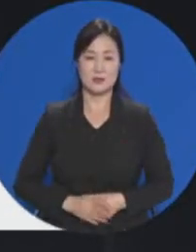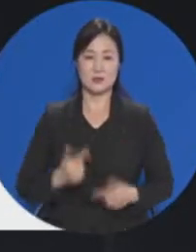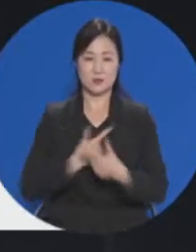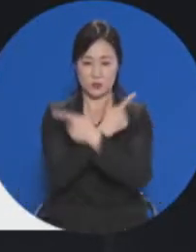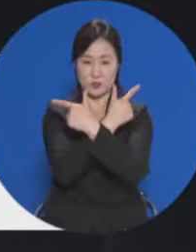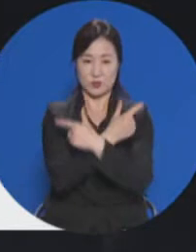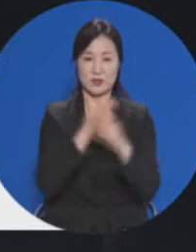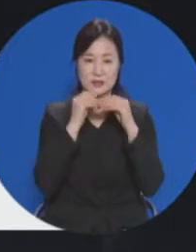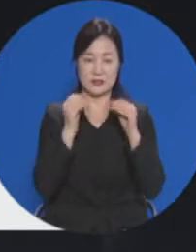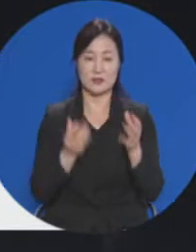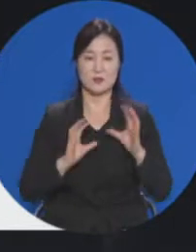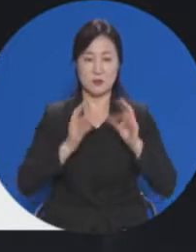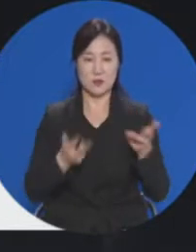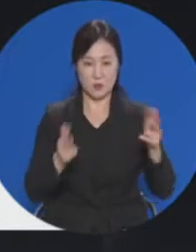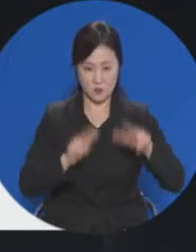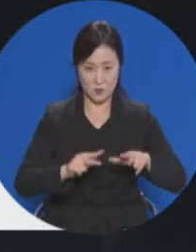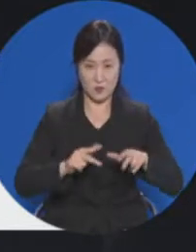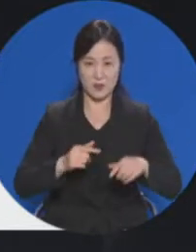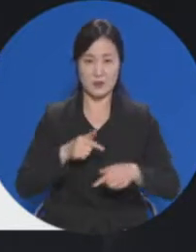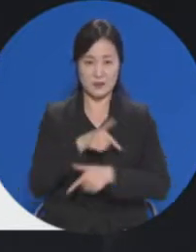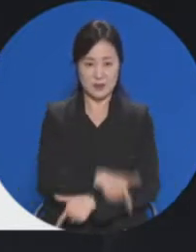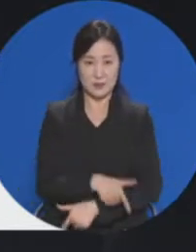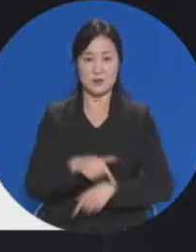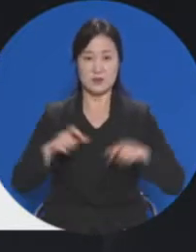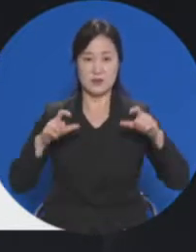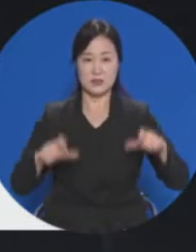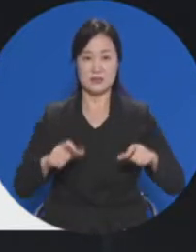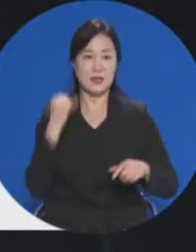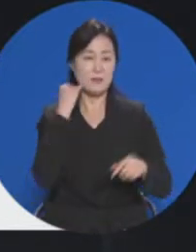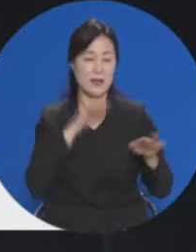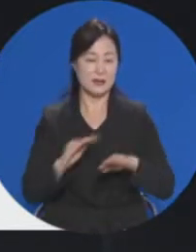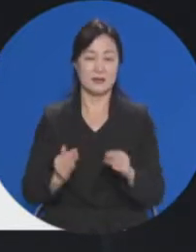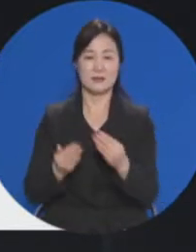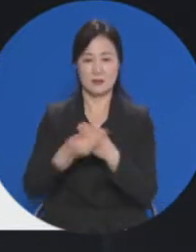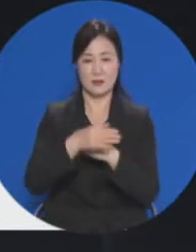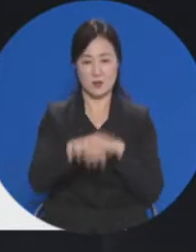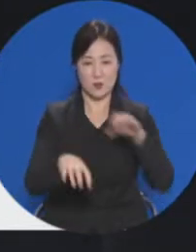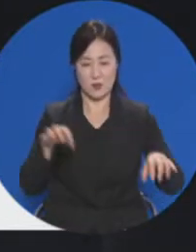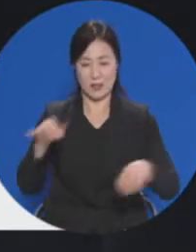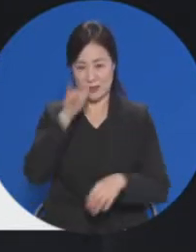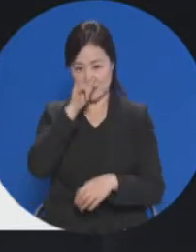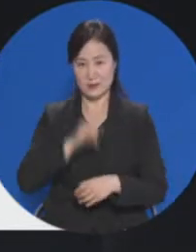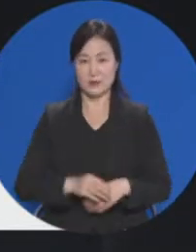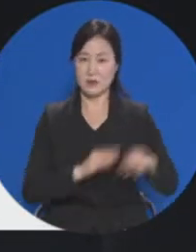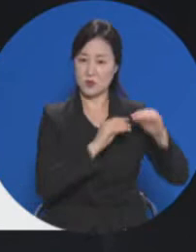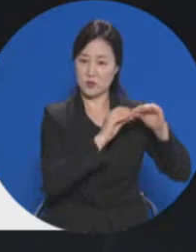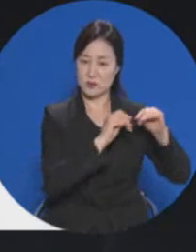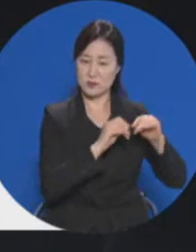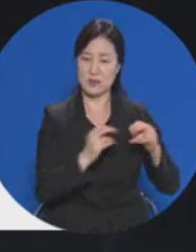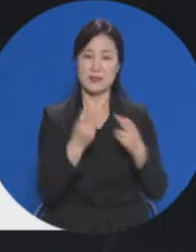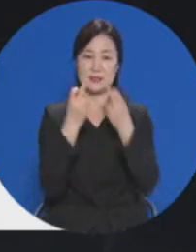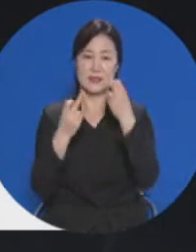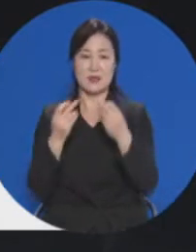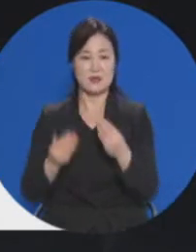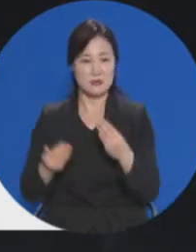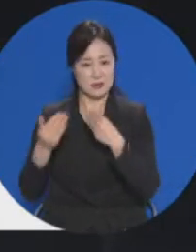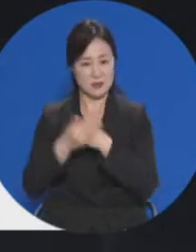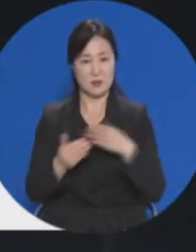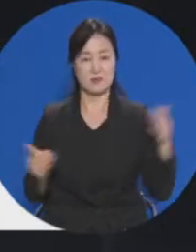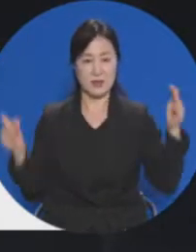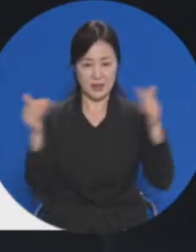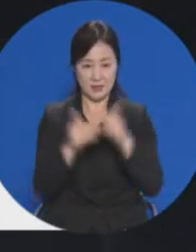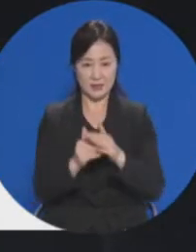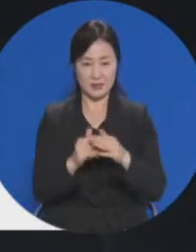또 남쪽으로는 다도해 해상과 또 한려수도가 이렇게 있고요. 그리고 내륙부터